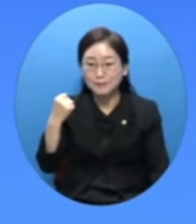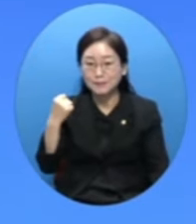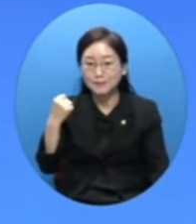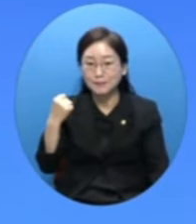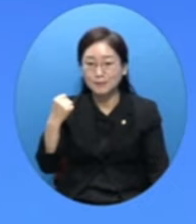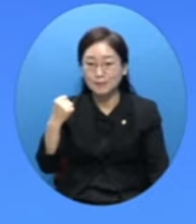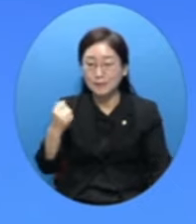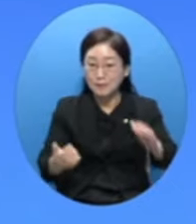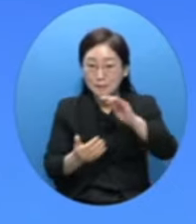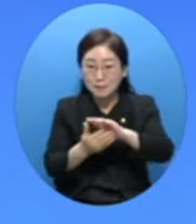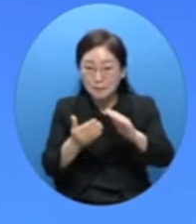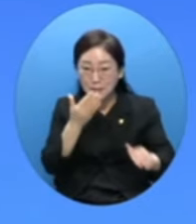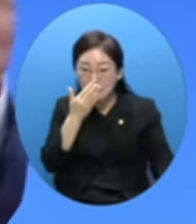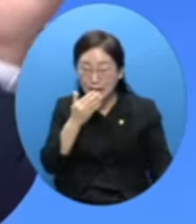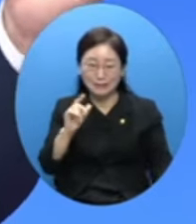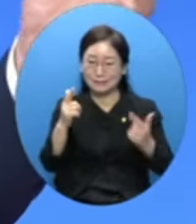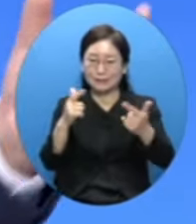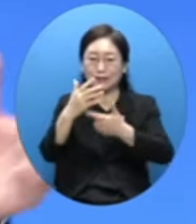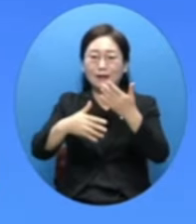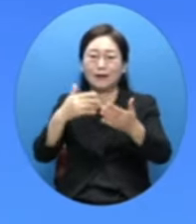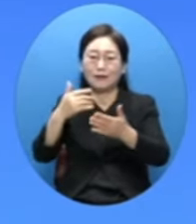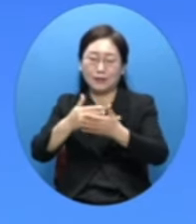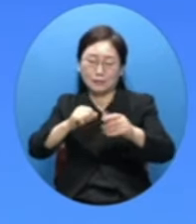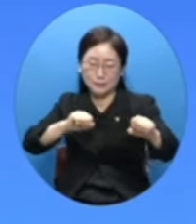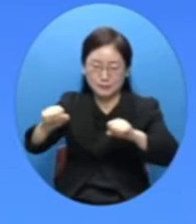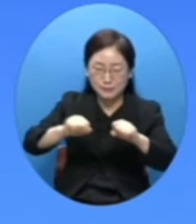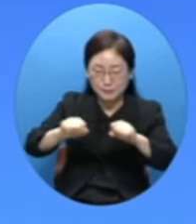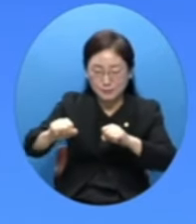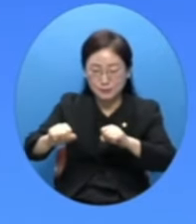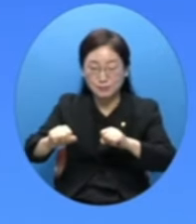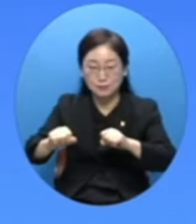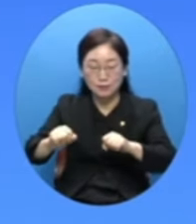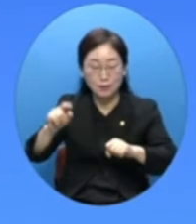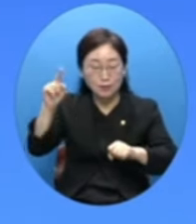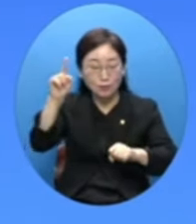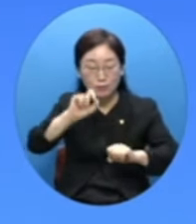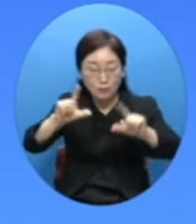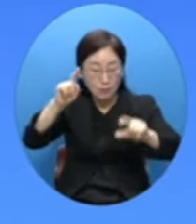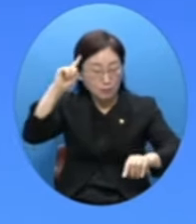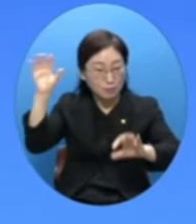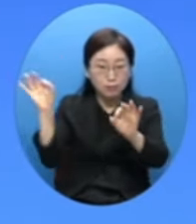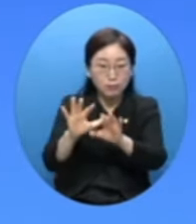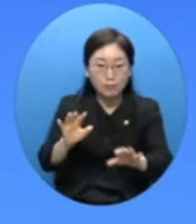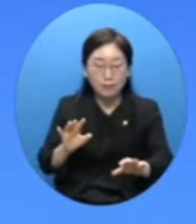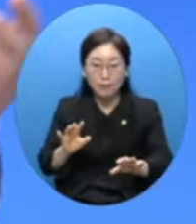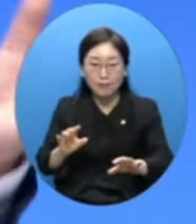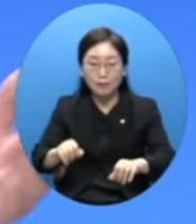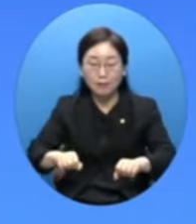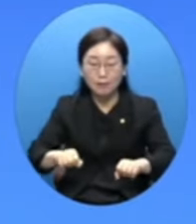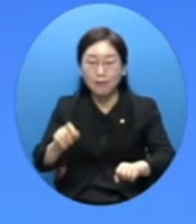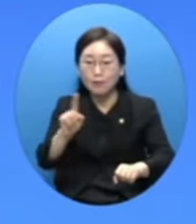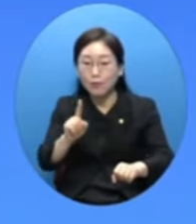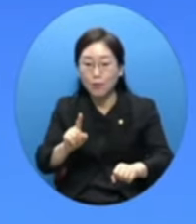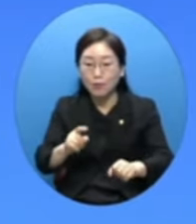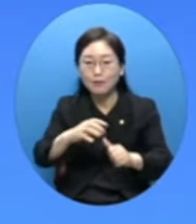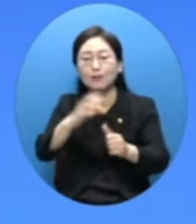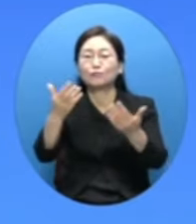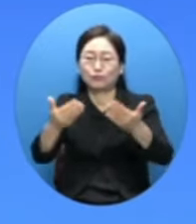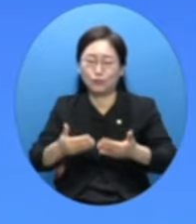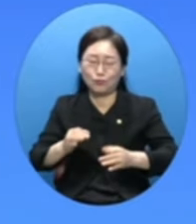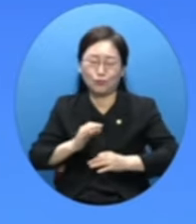된 것이 아니라 하나님께서 역사 주관하신 하나님께서 어느날 갑자기 그를 행하신 것입니다이 놀라운 일에 대해서 우리는